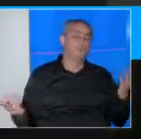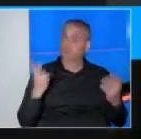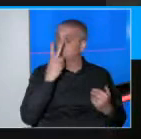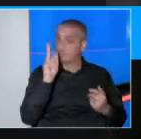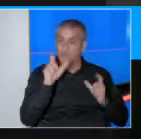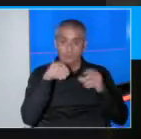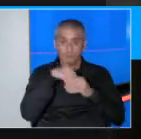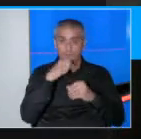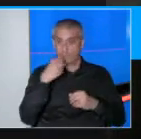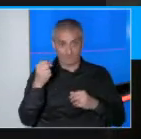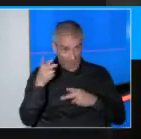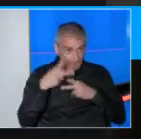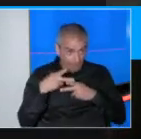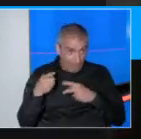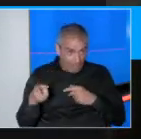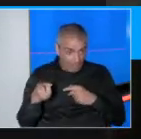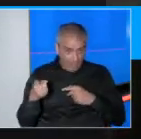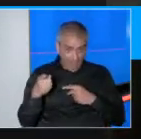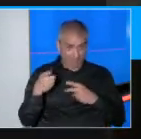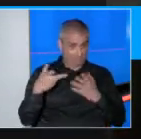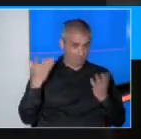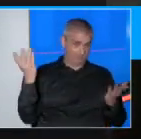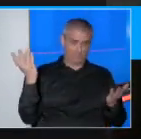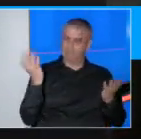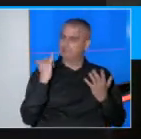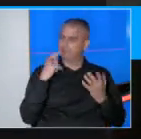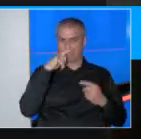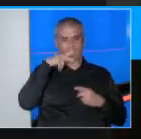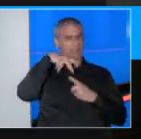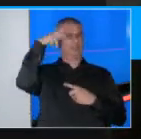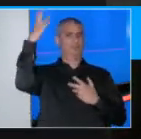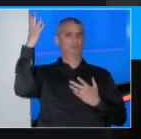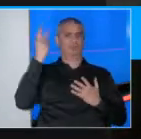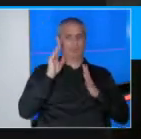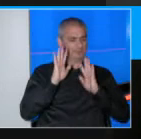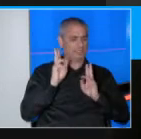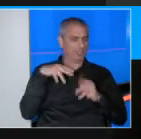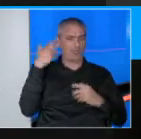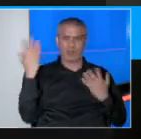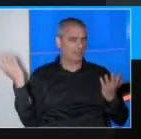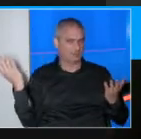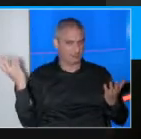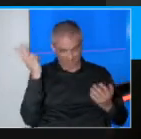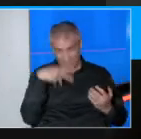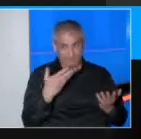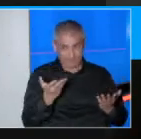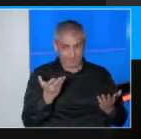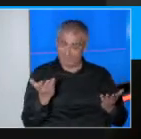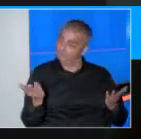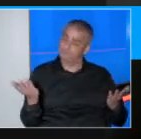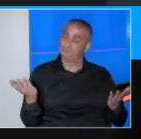2 מיליון מצביעי ימין הם מחלה, הם התנשאו, איזו התנשאות, כמה שנאה יכולה להיות, אתה מבין?